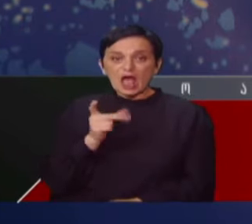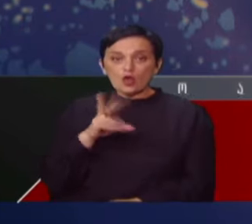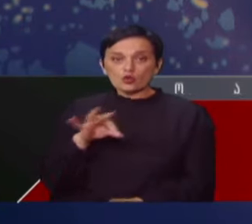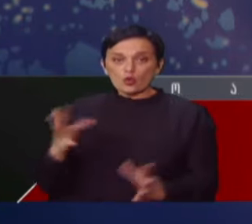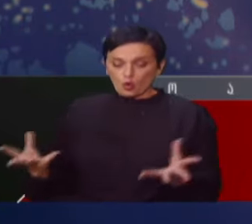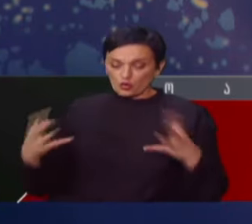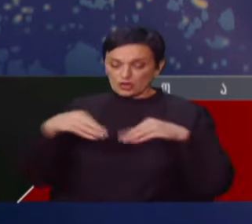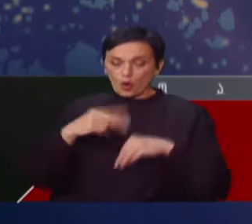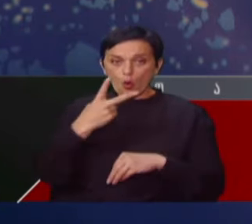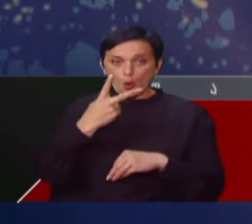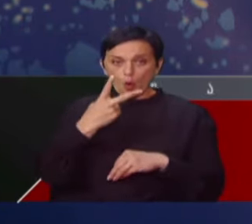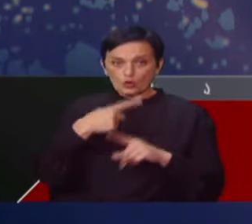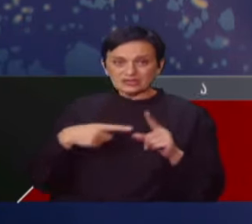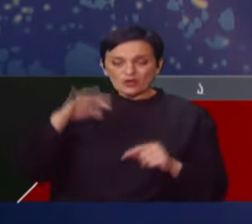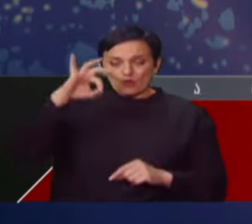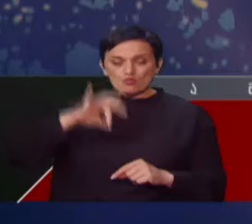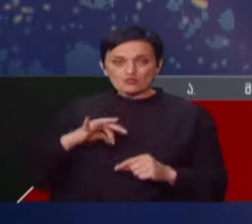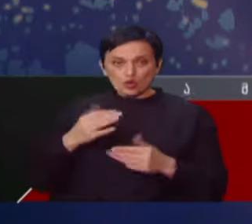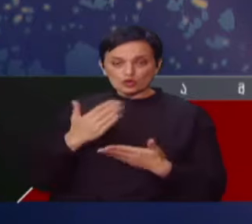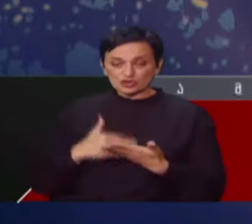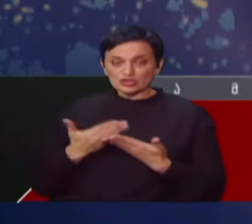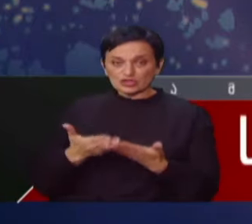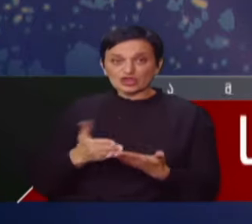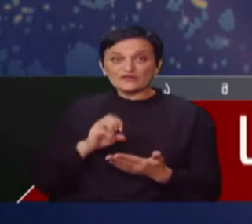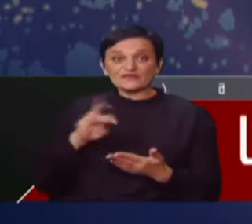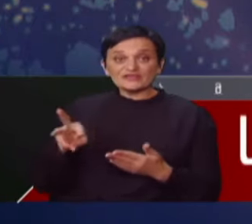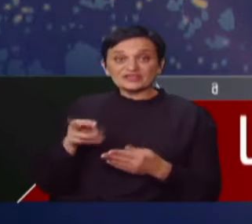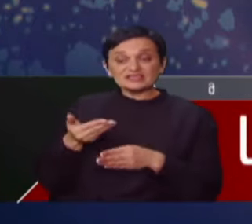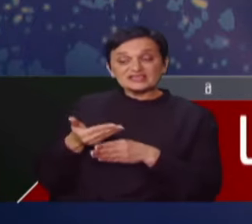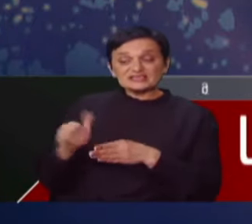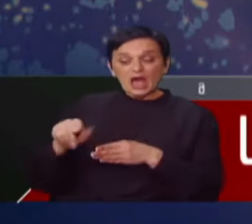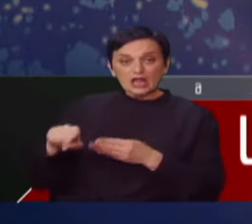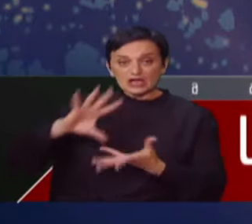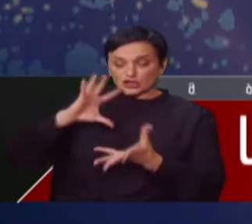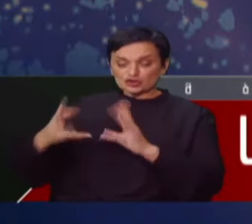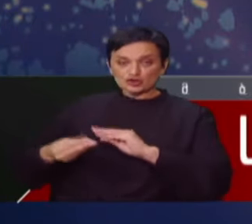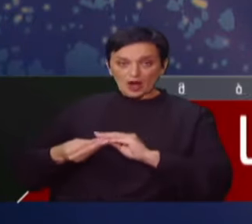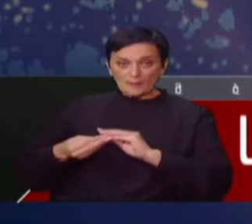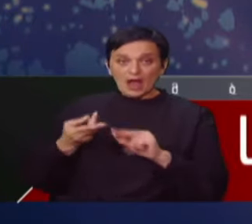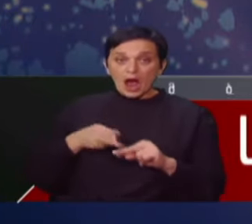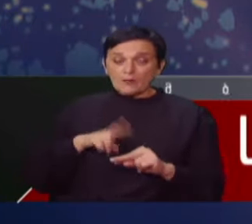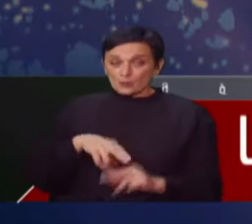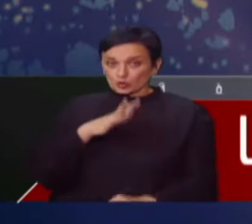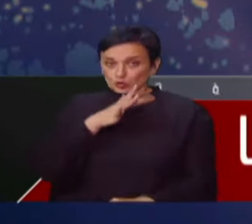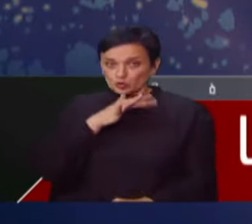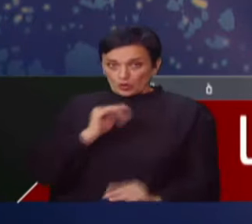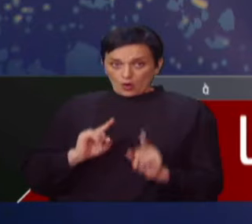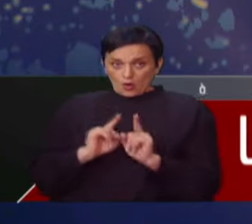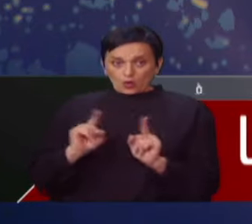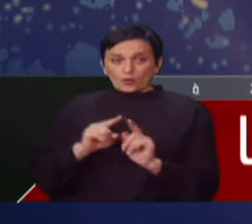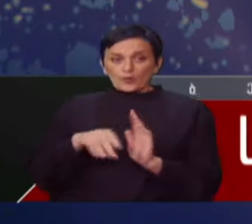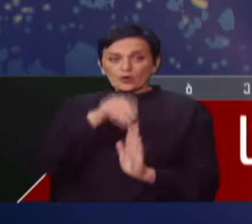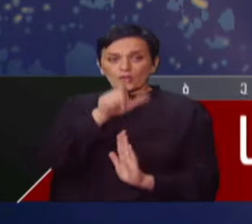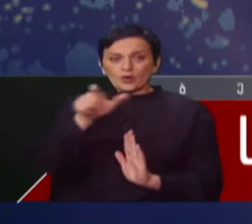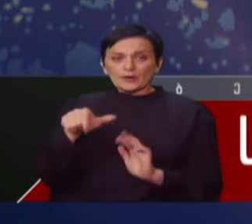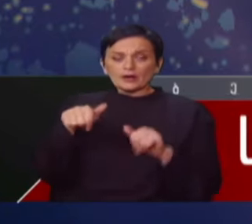რომელიც 2.5%-ით მეტ შედეგს ცდებდა, ვიდრე ამ პარტიების ცალკე აღებული ჯამი. ამავე დროს ოპოზიციური ამომრჩევლის